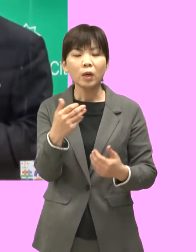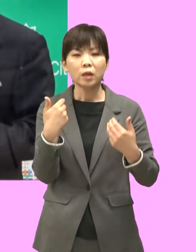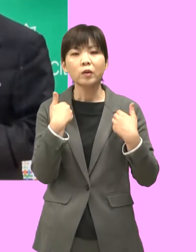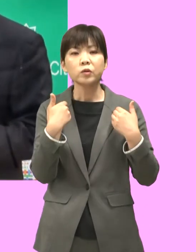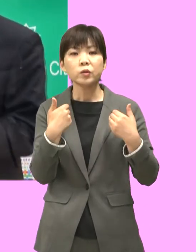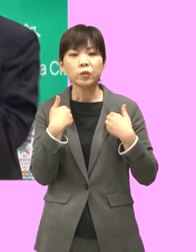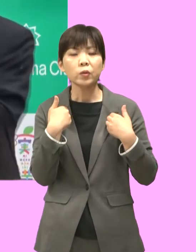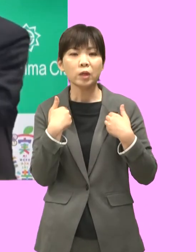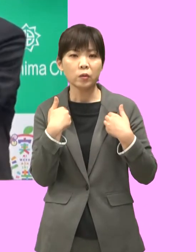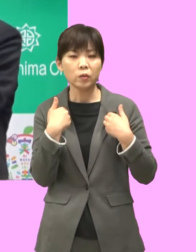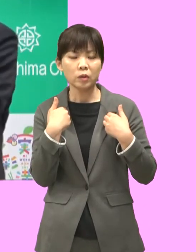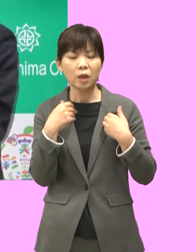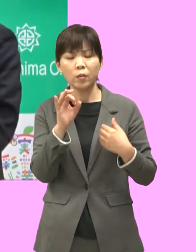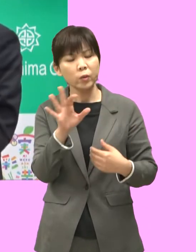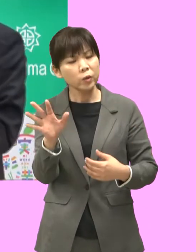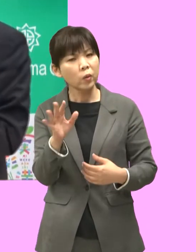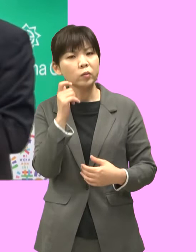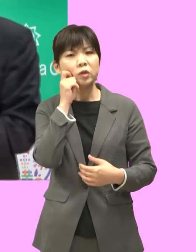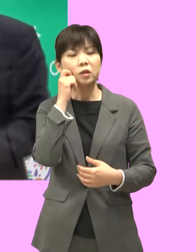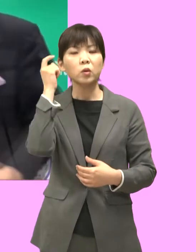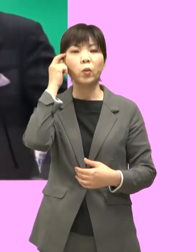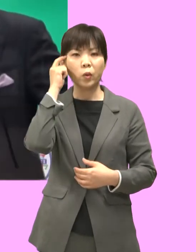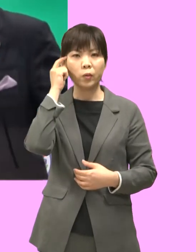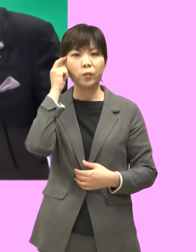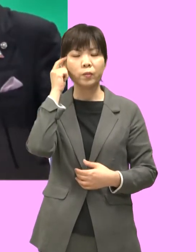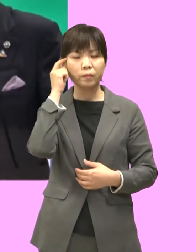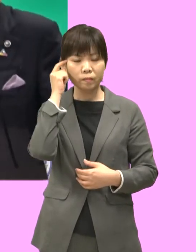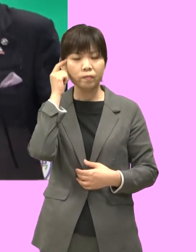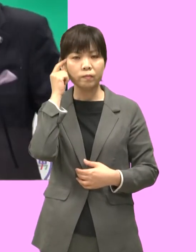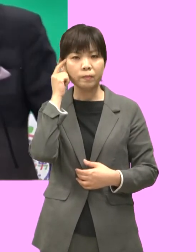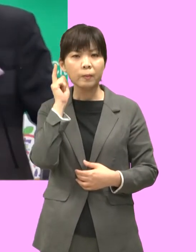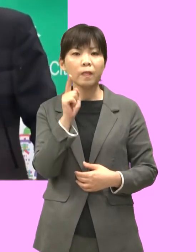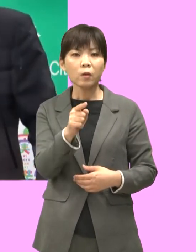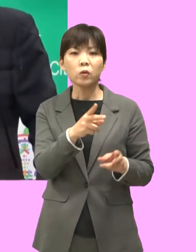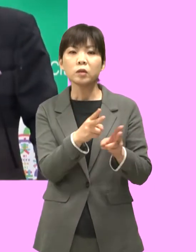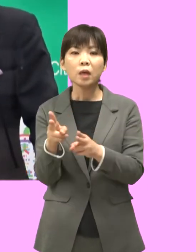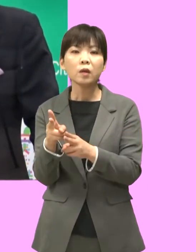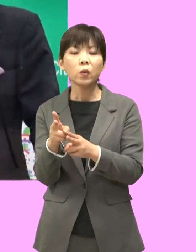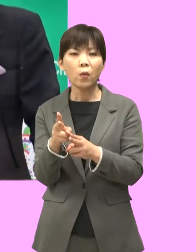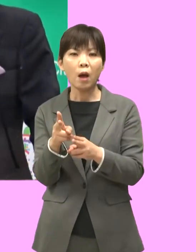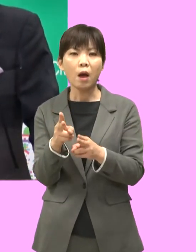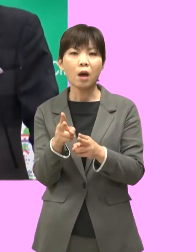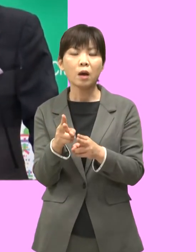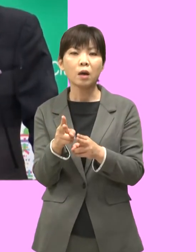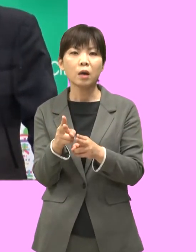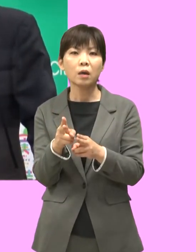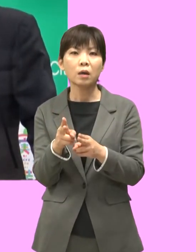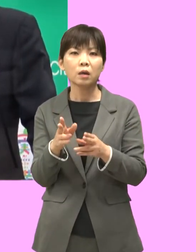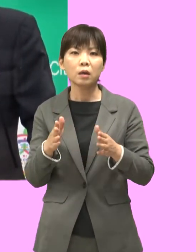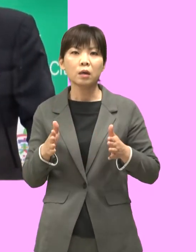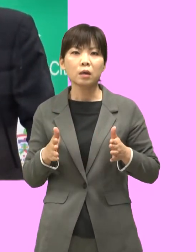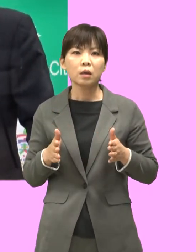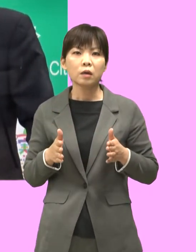ども、まあ、そういう感じの仕組みで、まあ、アダプト制度自体は道路の